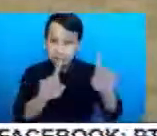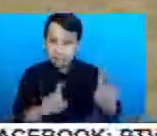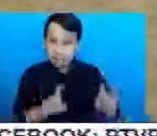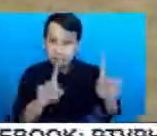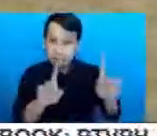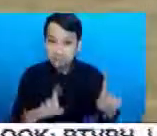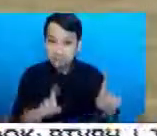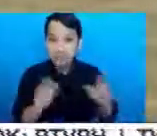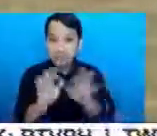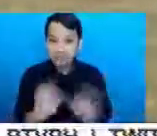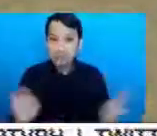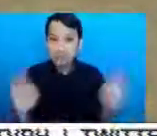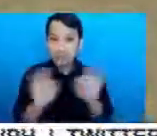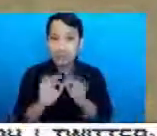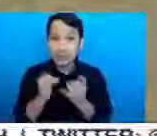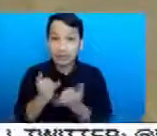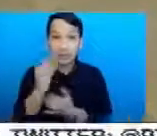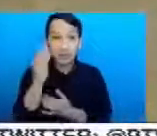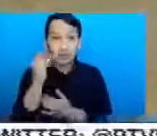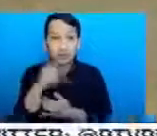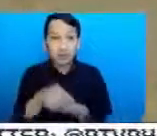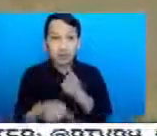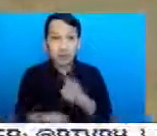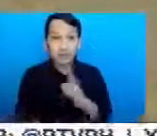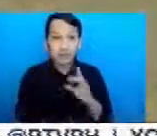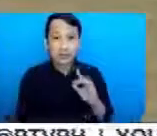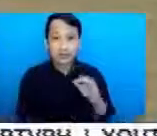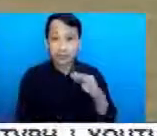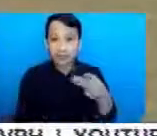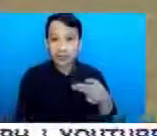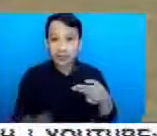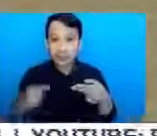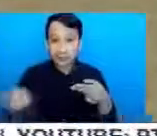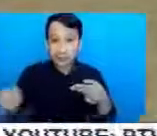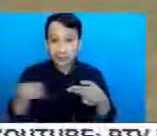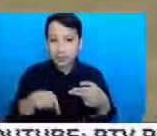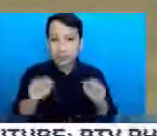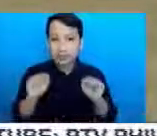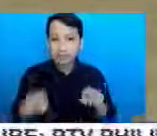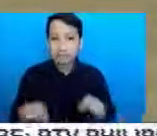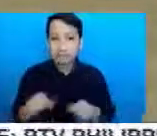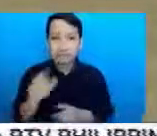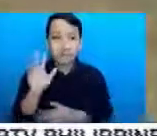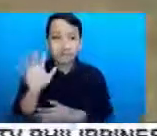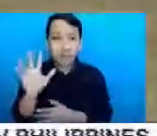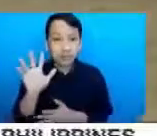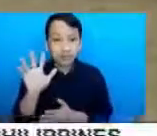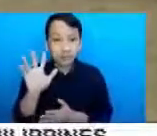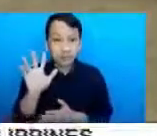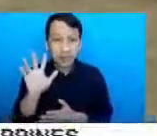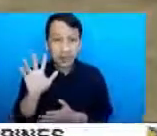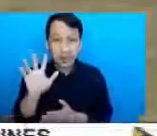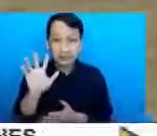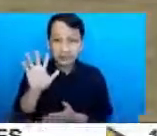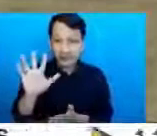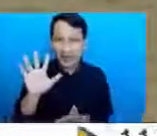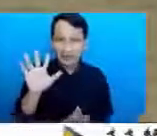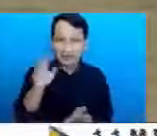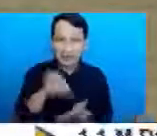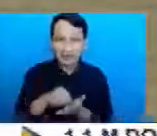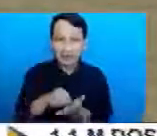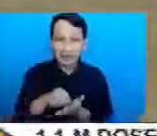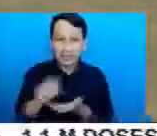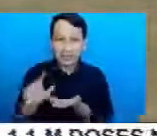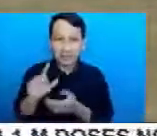dioxide na binubuga ng bulkan. 109,000 kilo naman ng bangus at tilapia ang namatay na dahil sa fish kill. Nagkakahalaga